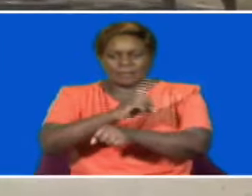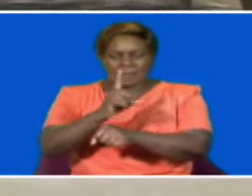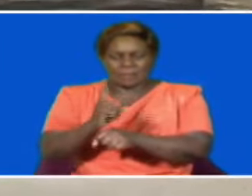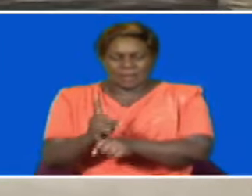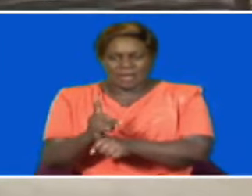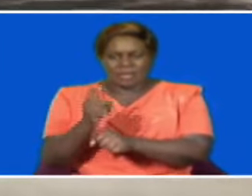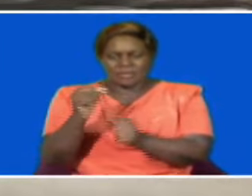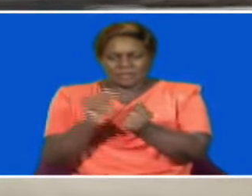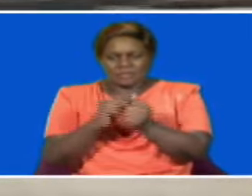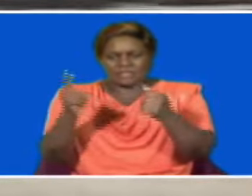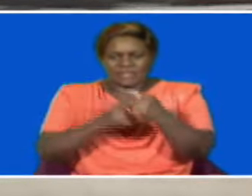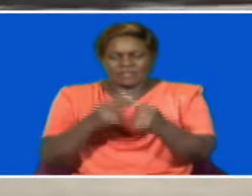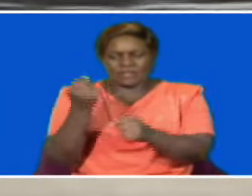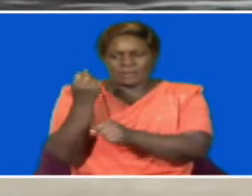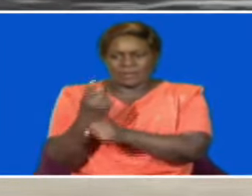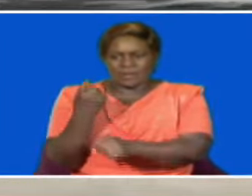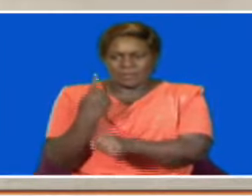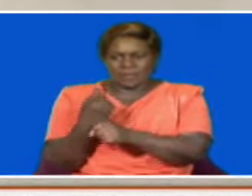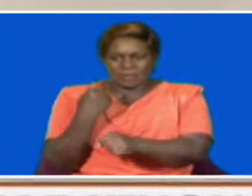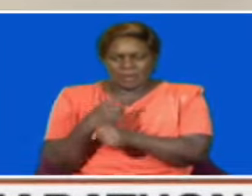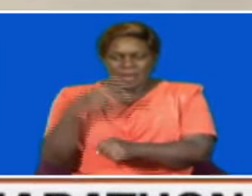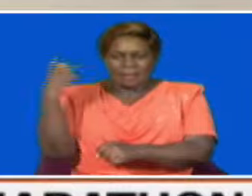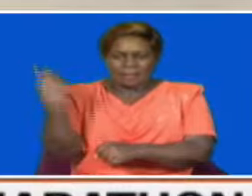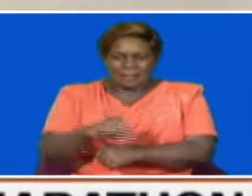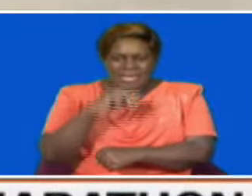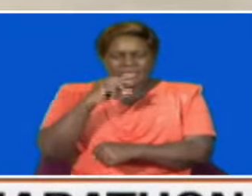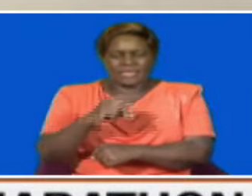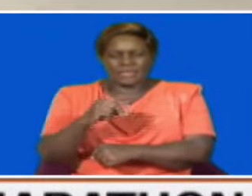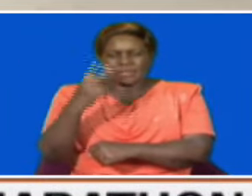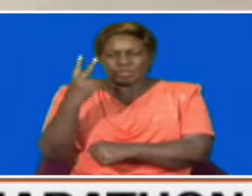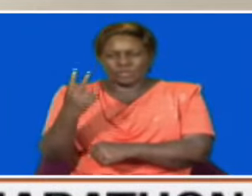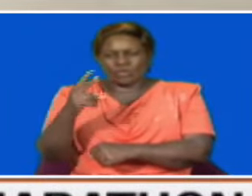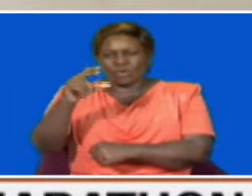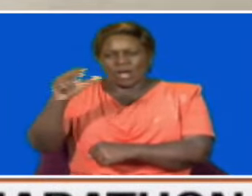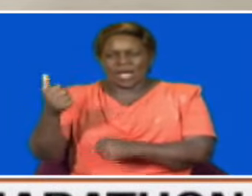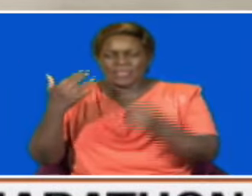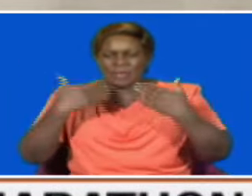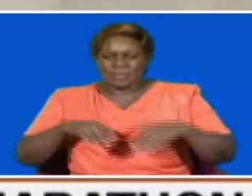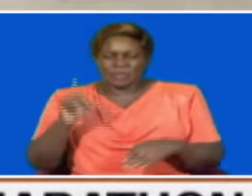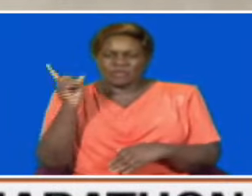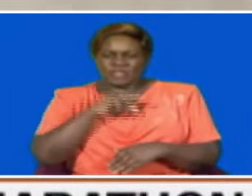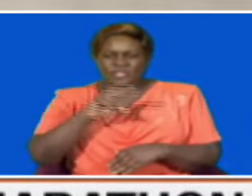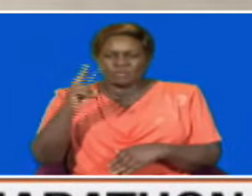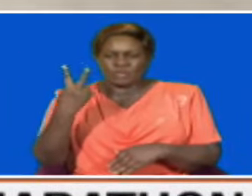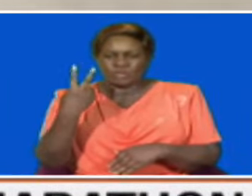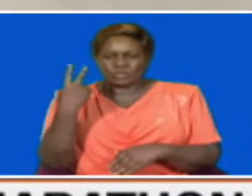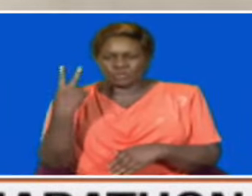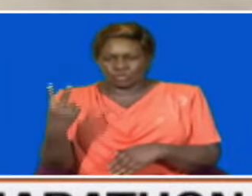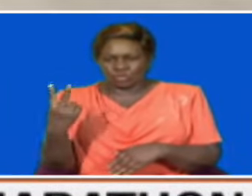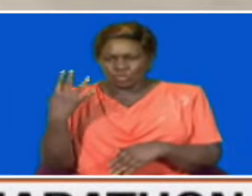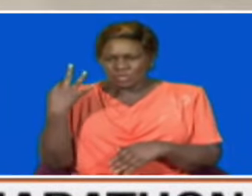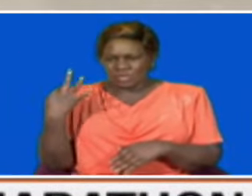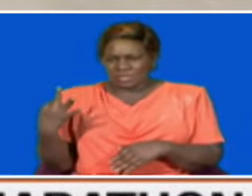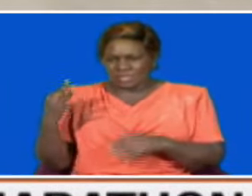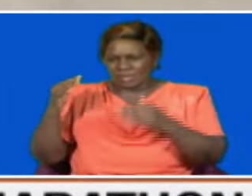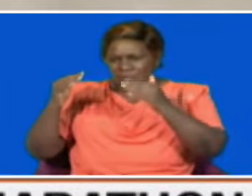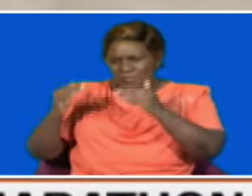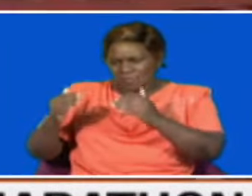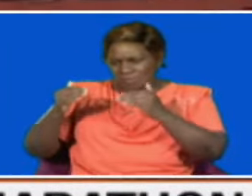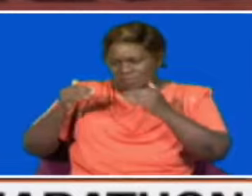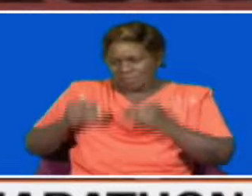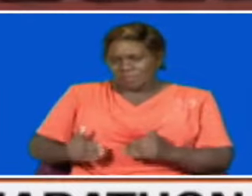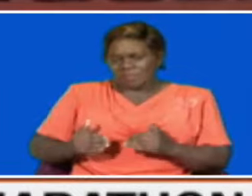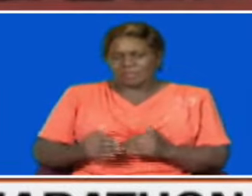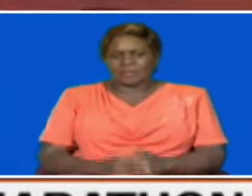sekunde 17 akiwa piku Robert Ngeno na Bernard Kipkorir ambao walimaliza katika nafasi ya pili na ya tatu